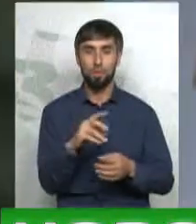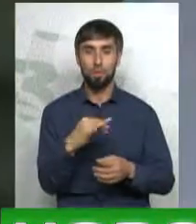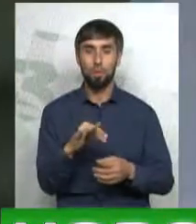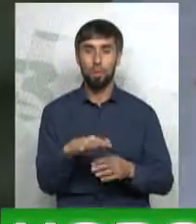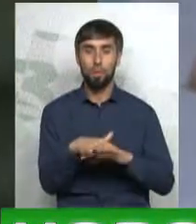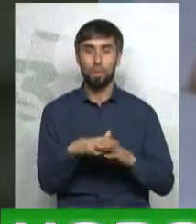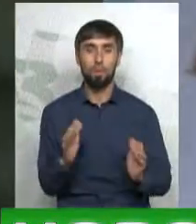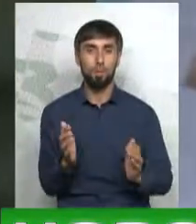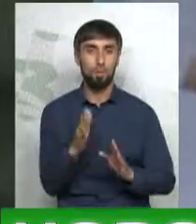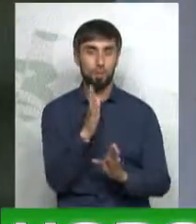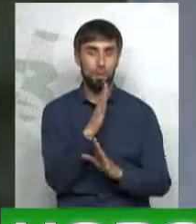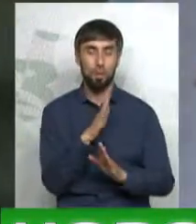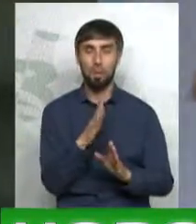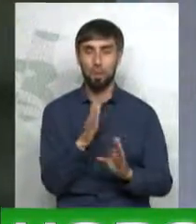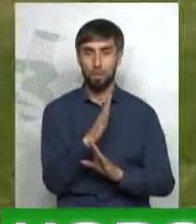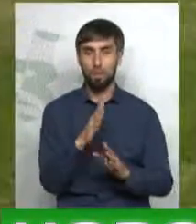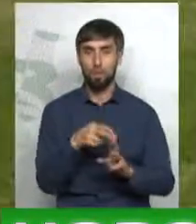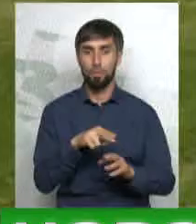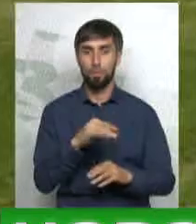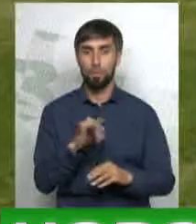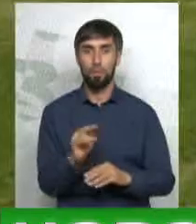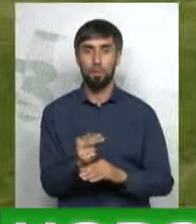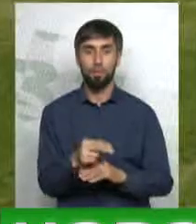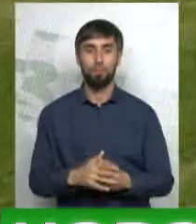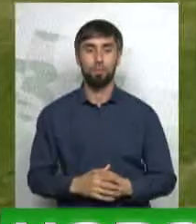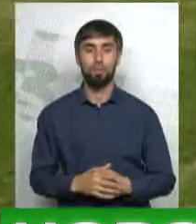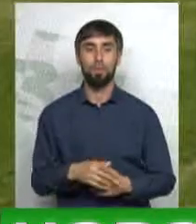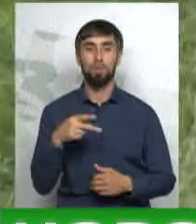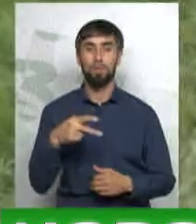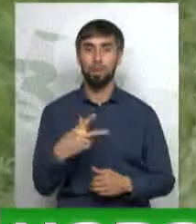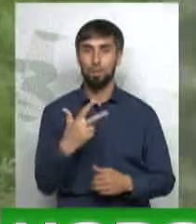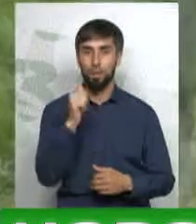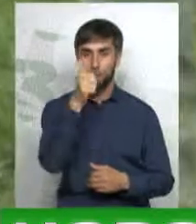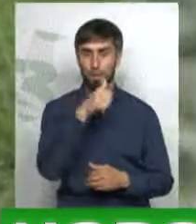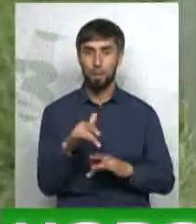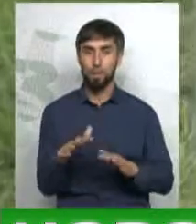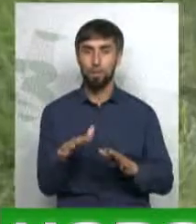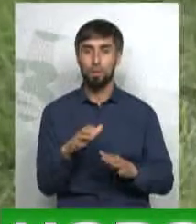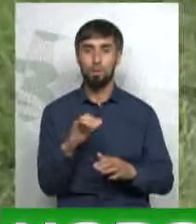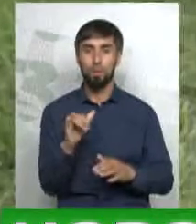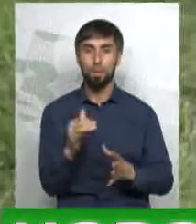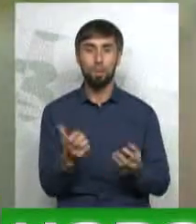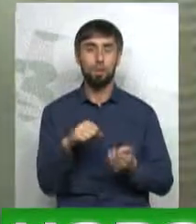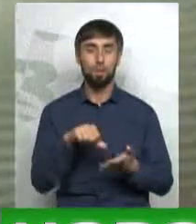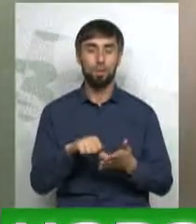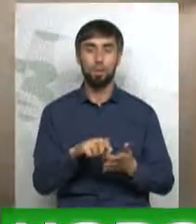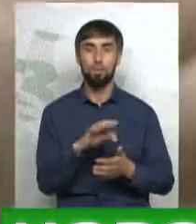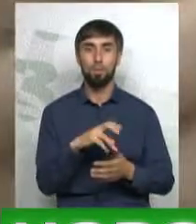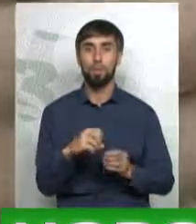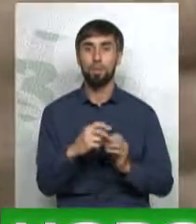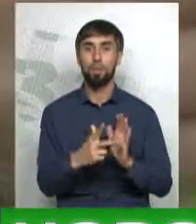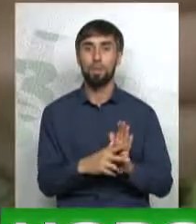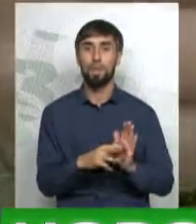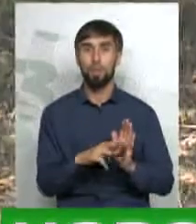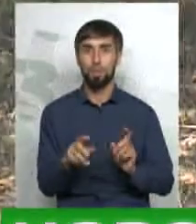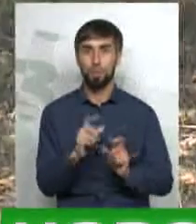идеей сбережения природы, экологическое и патриотическое воспитание. С 2013 года в мероприятиях субботника приняли участие более 18